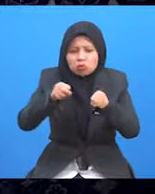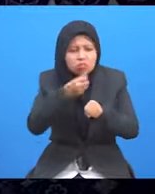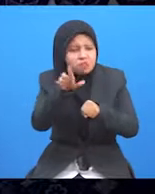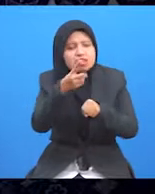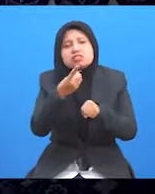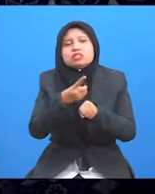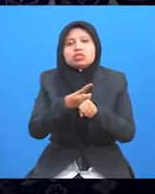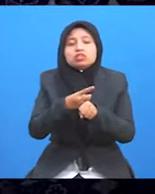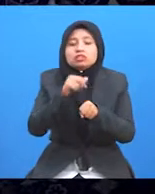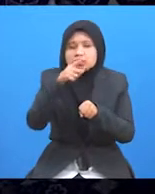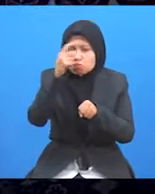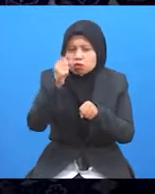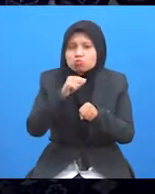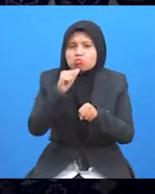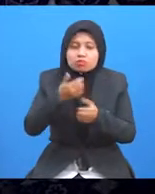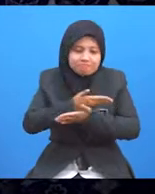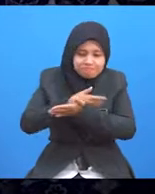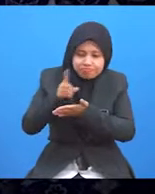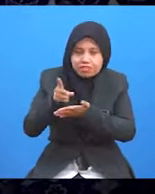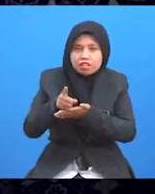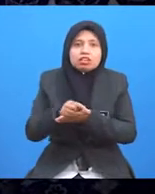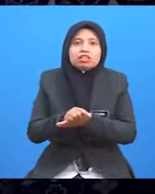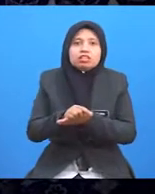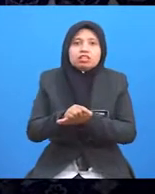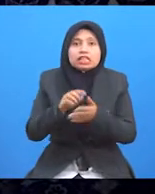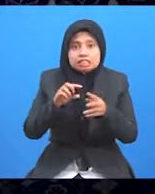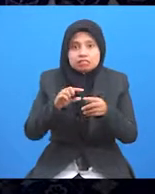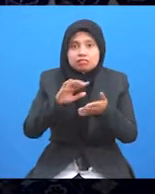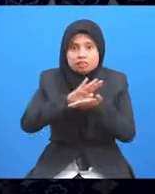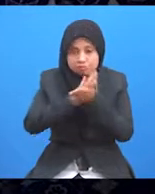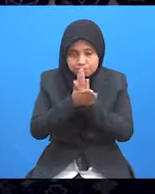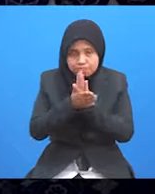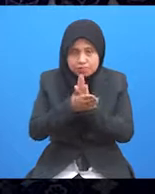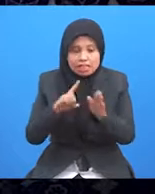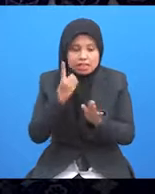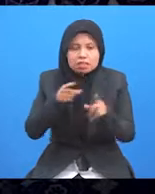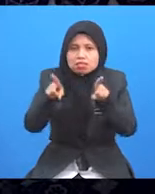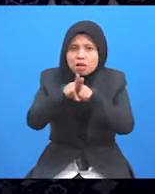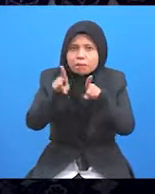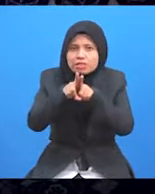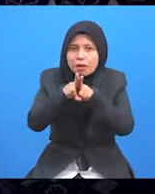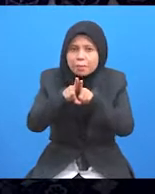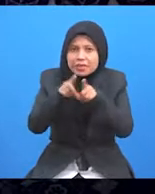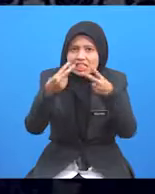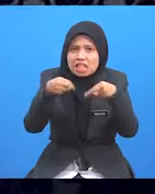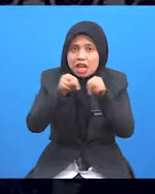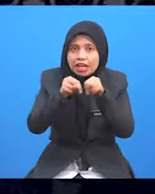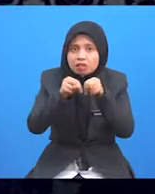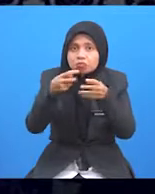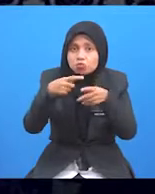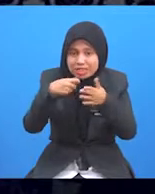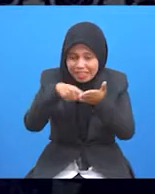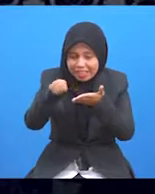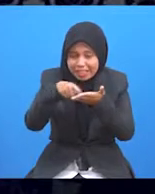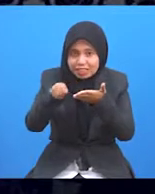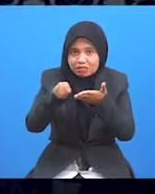masyarakat tidak menegur remaja yang melepak atau merempit atas alasan bukan anak mereka.